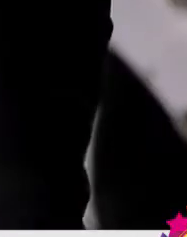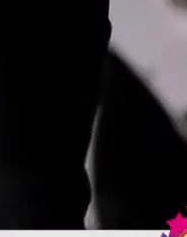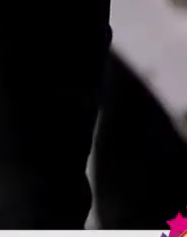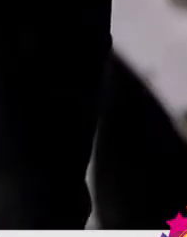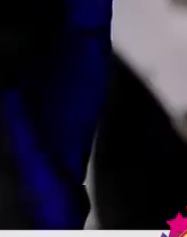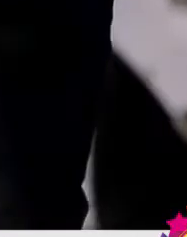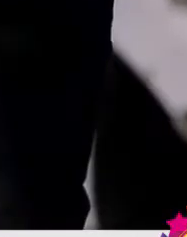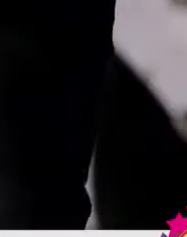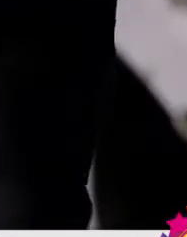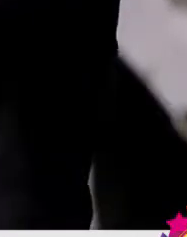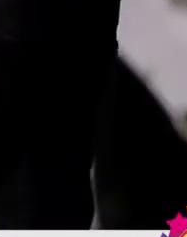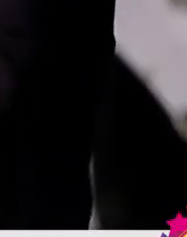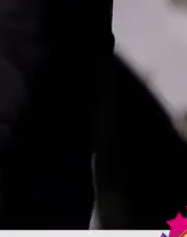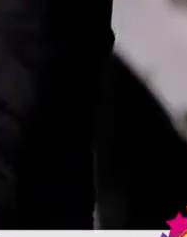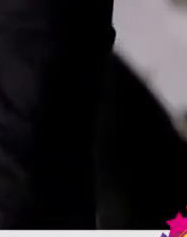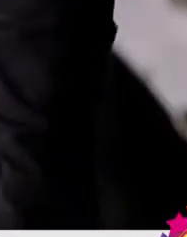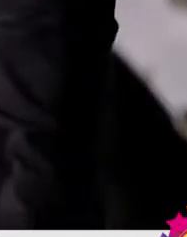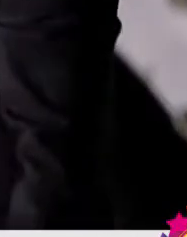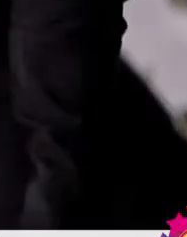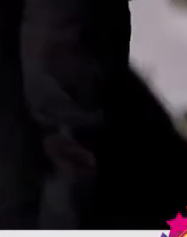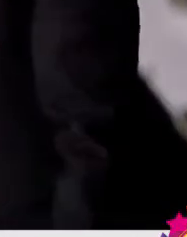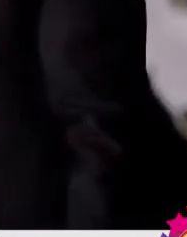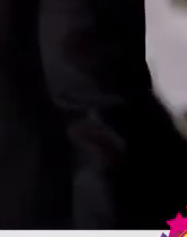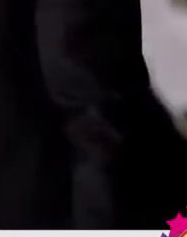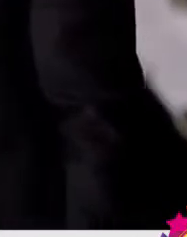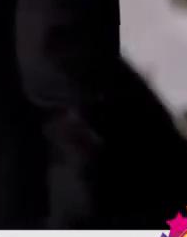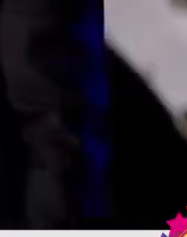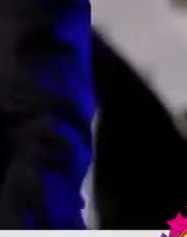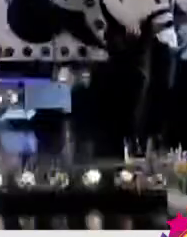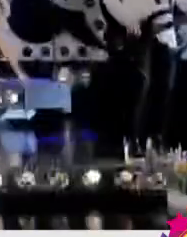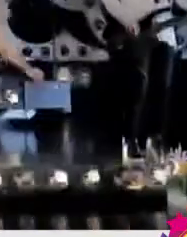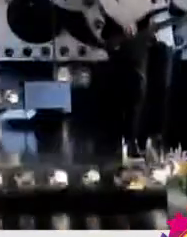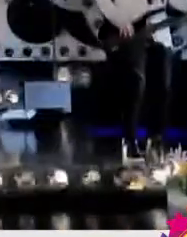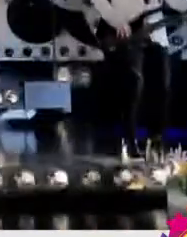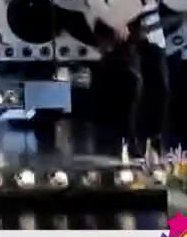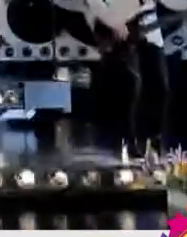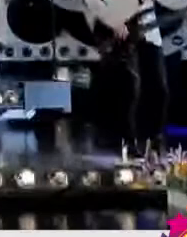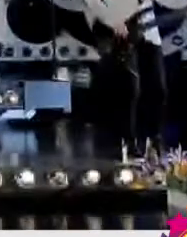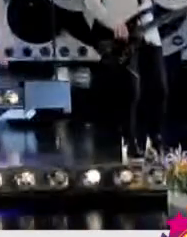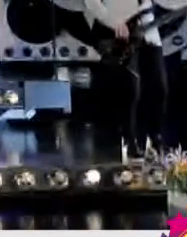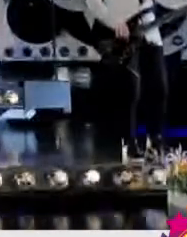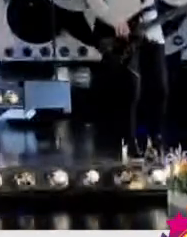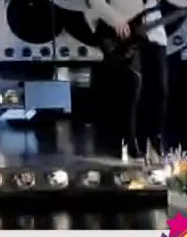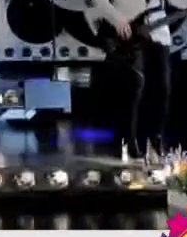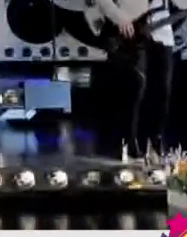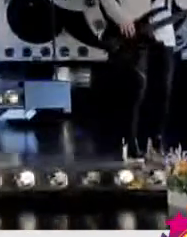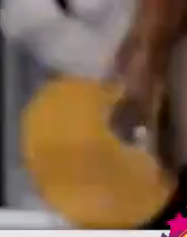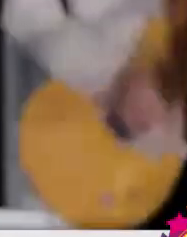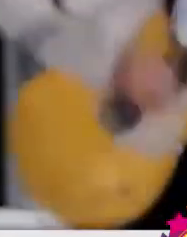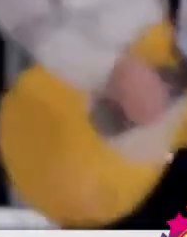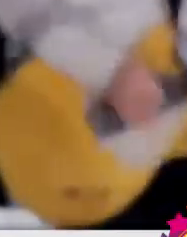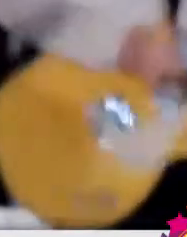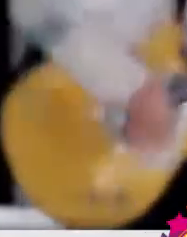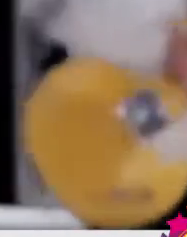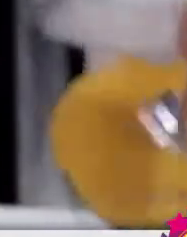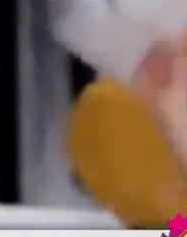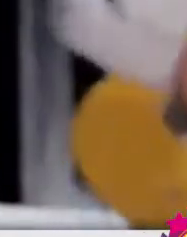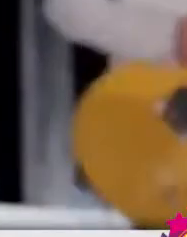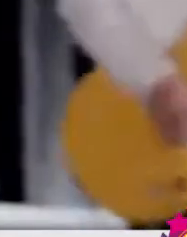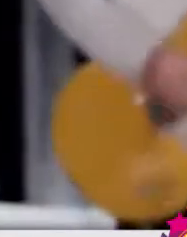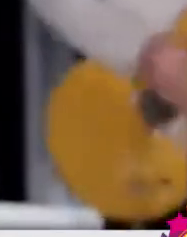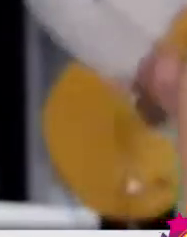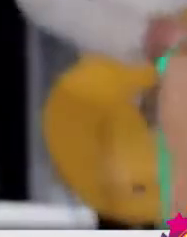그물이 촘촘 맞진 않아도 빠져나갈 만한 개체